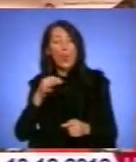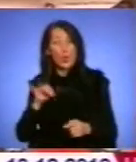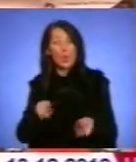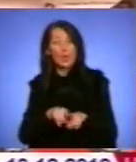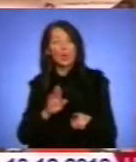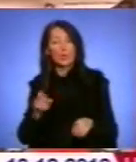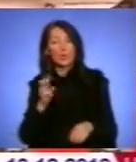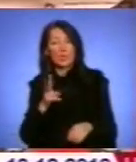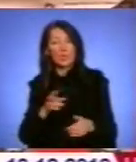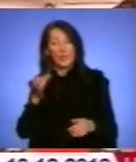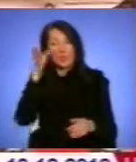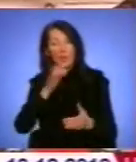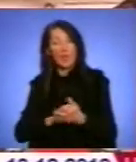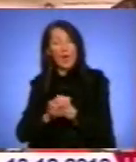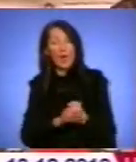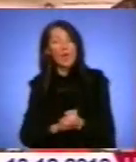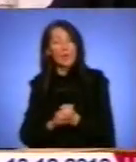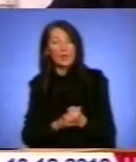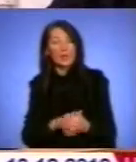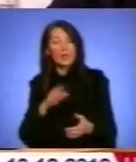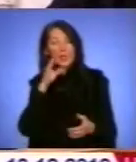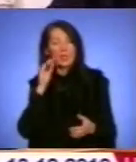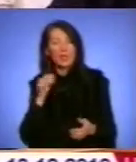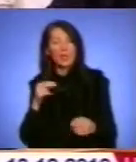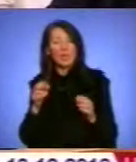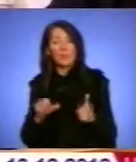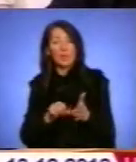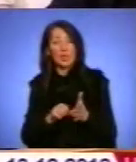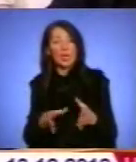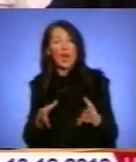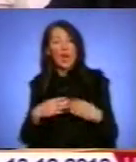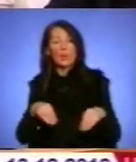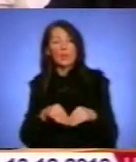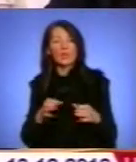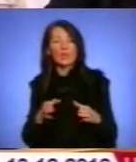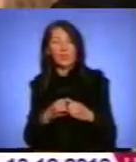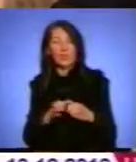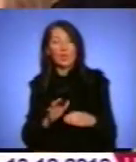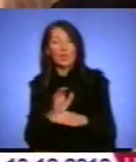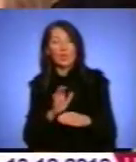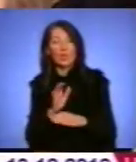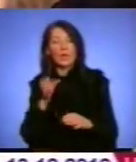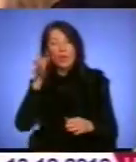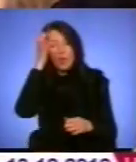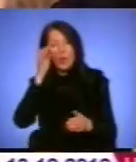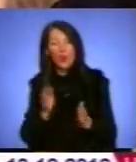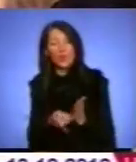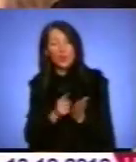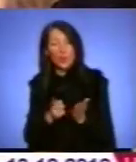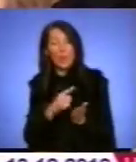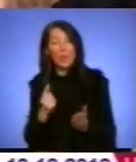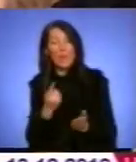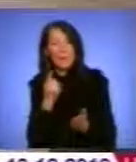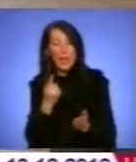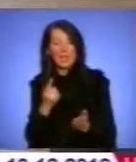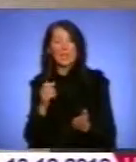імені Шевченка. Представники природничих наук об'єдналися у секцію та видавали науковий журнал, перший на академічному рівні в